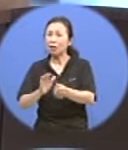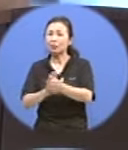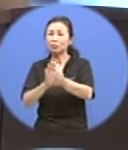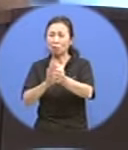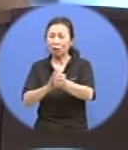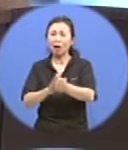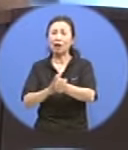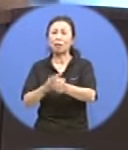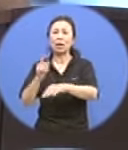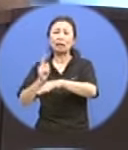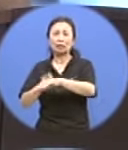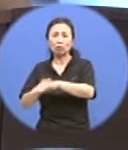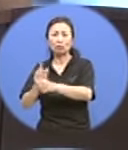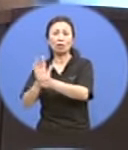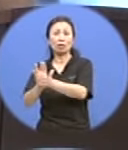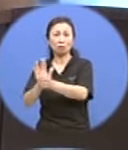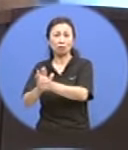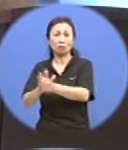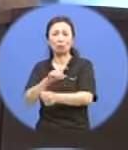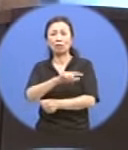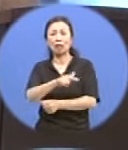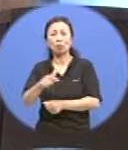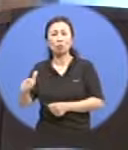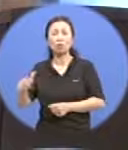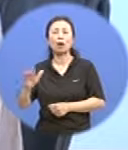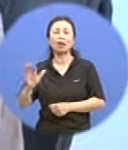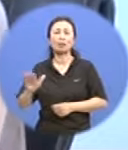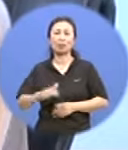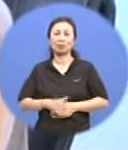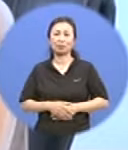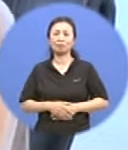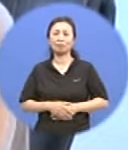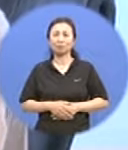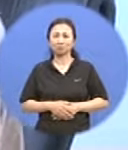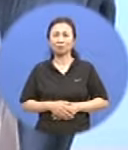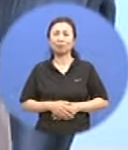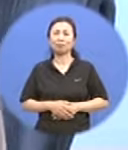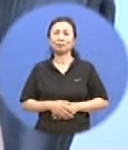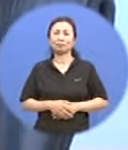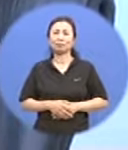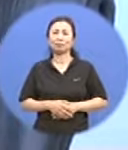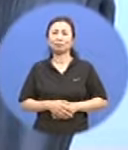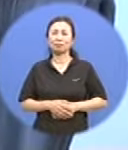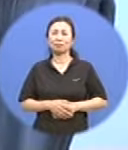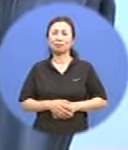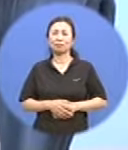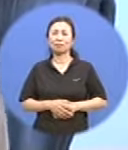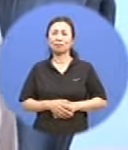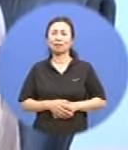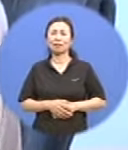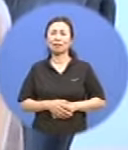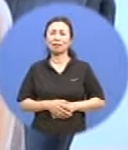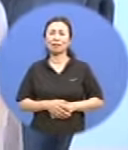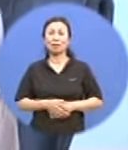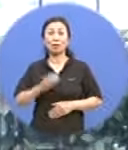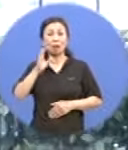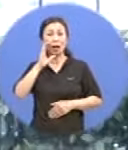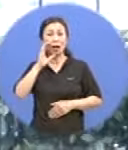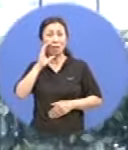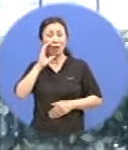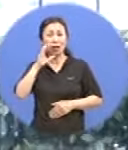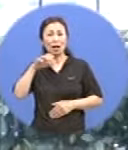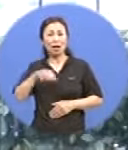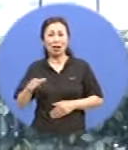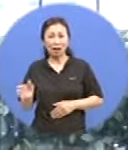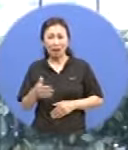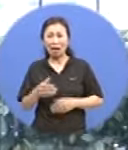術で助けていくっていうのはそんな感じですね。 また知事、和歌山から新たな創業っていうのに対しても、 でちょっ